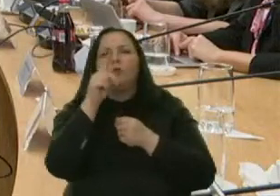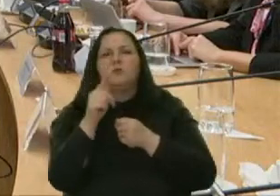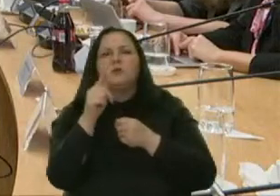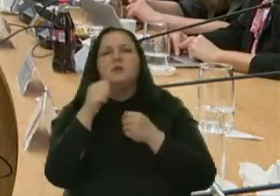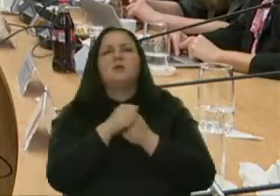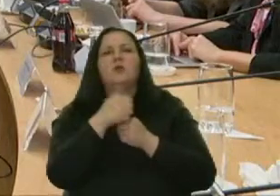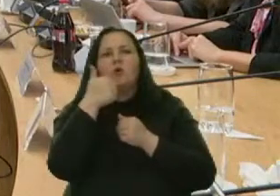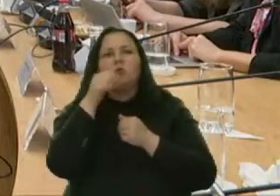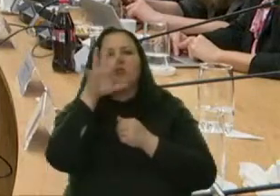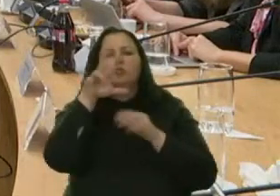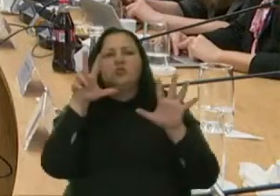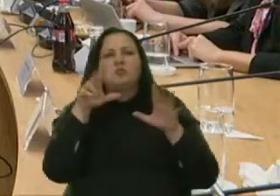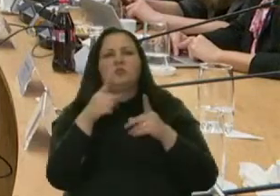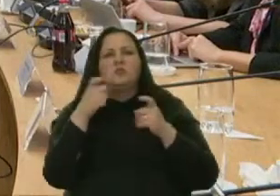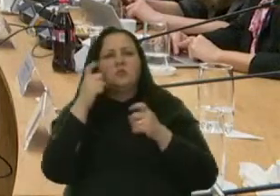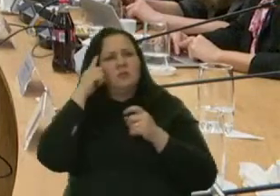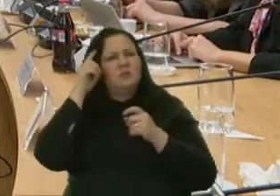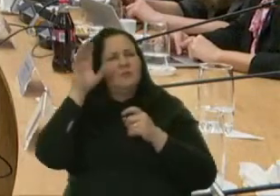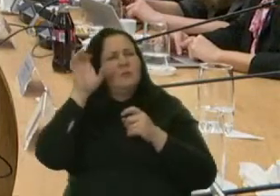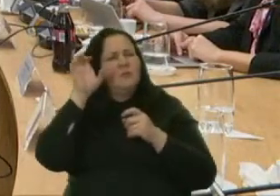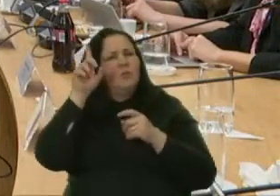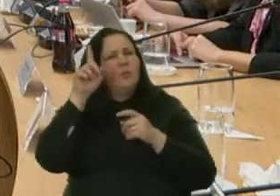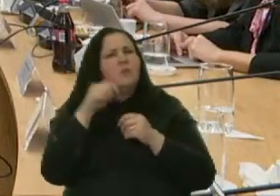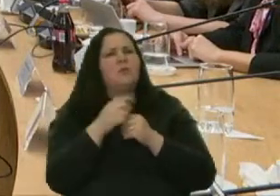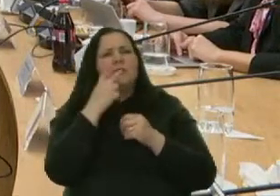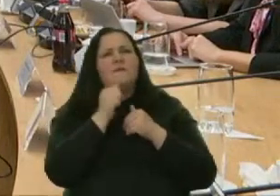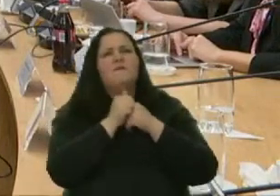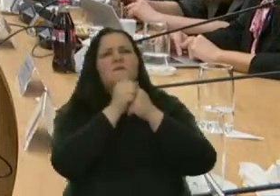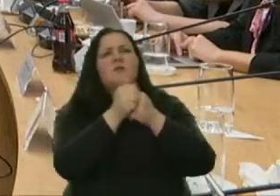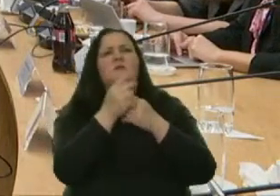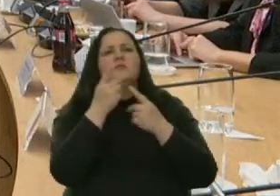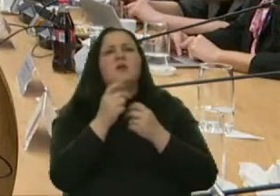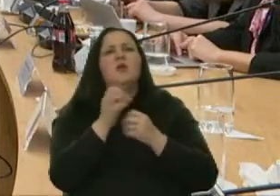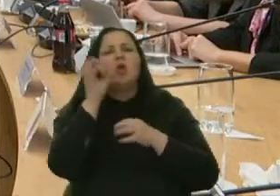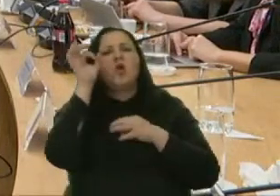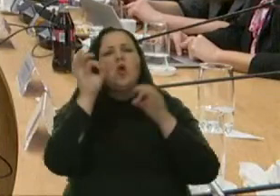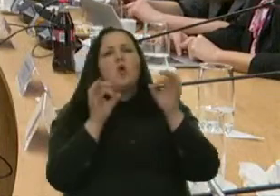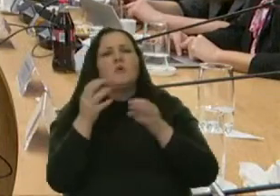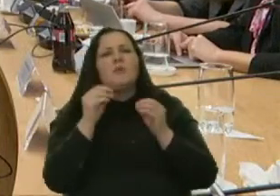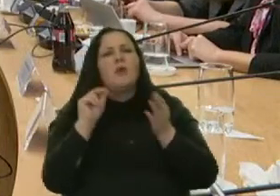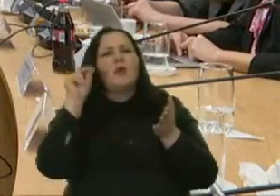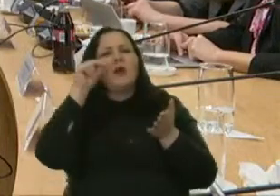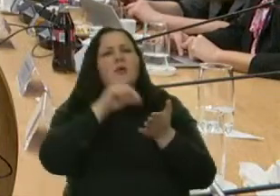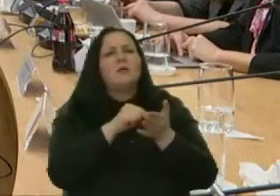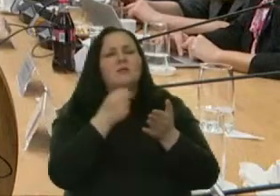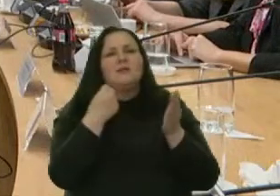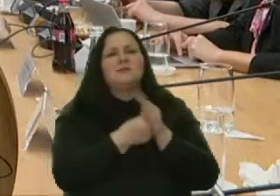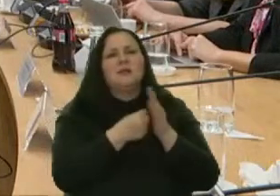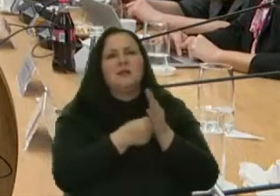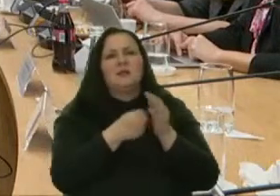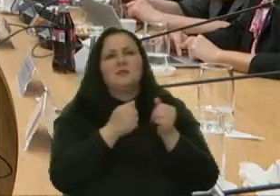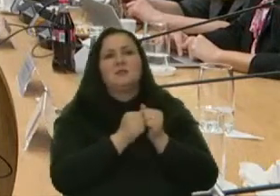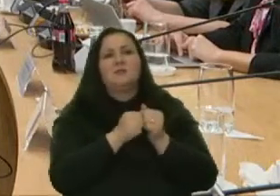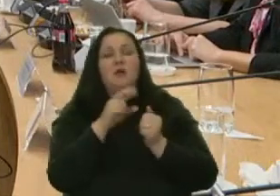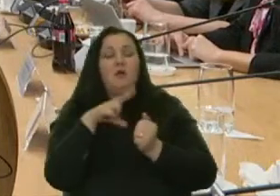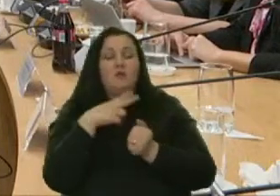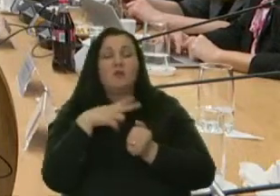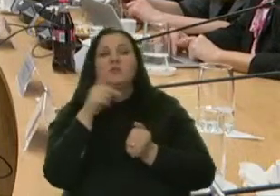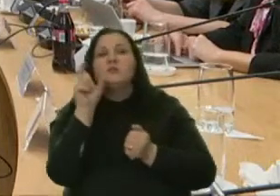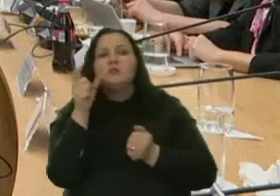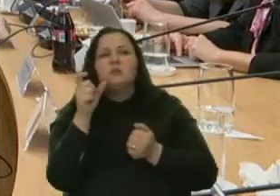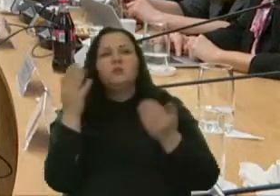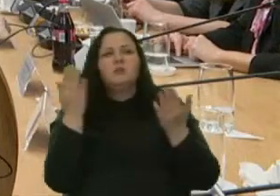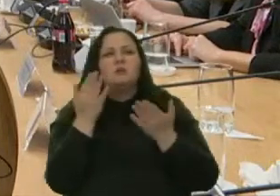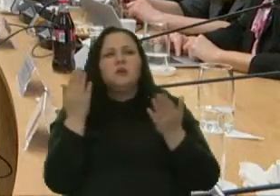158 din memorie citez acum în funcție de coeficientul de aplicare la salarizare au fost situații în